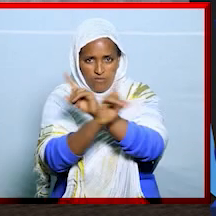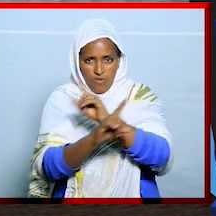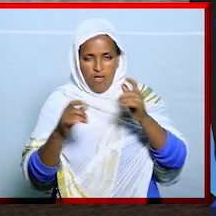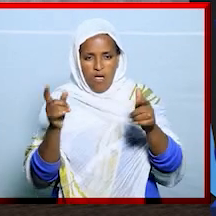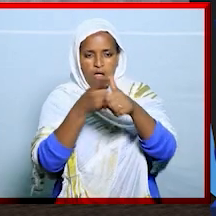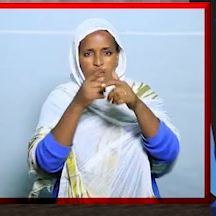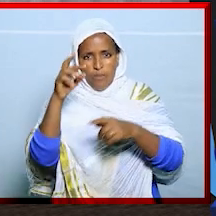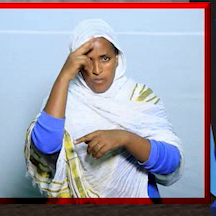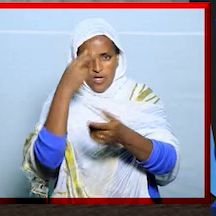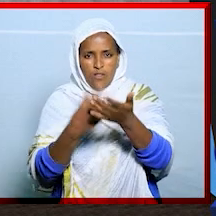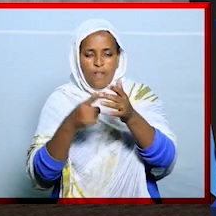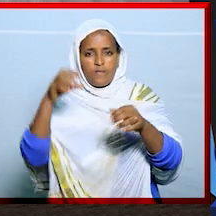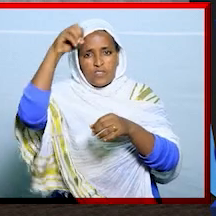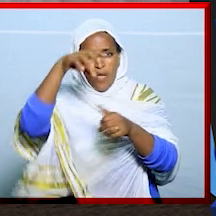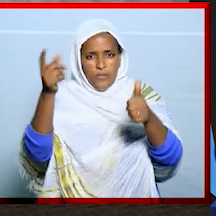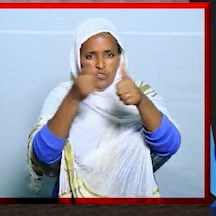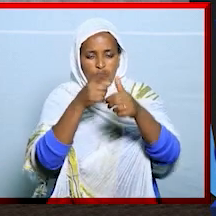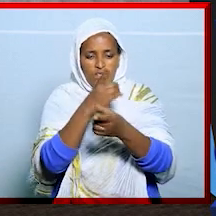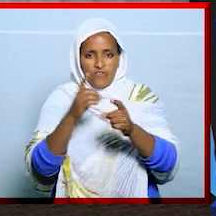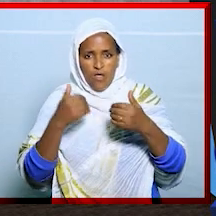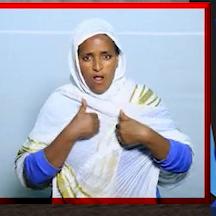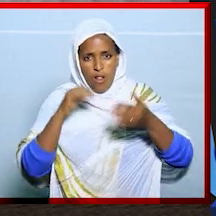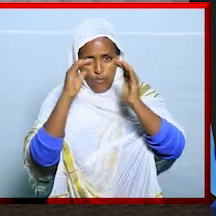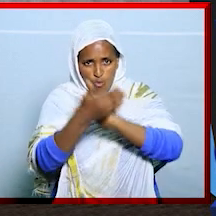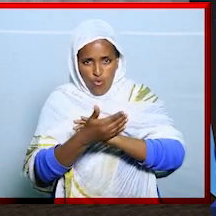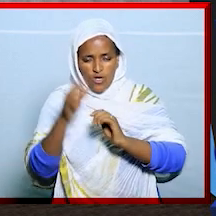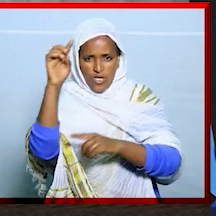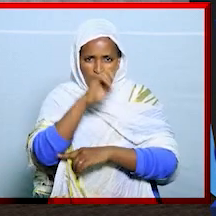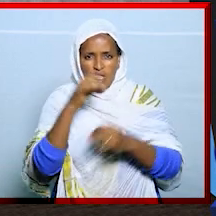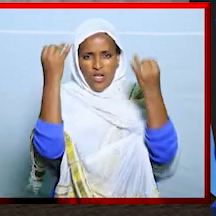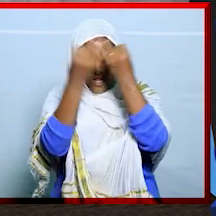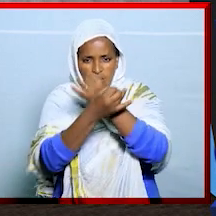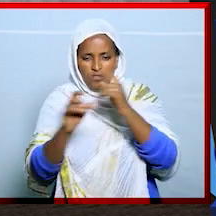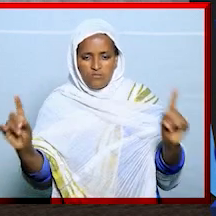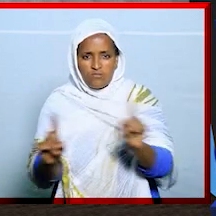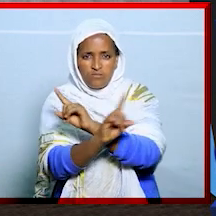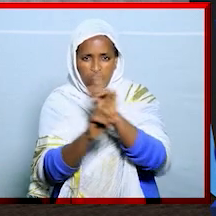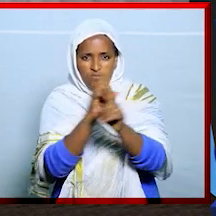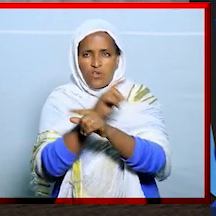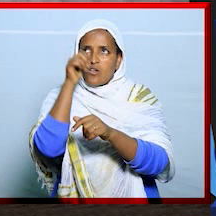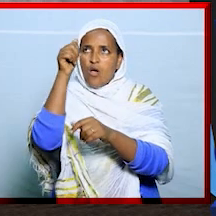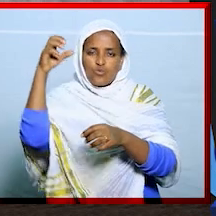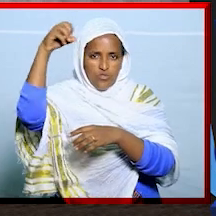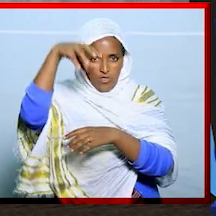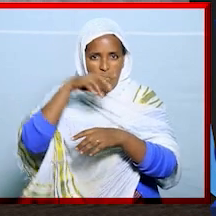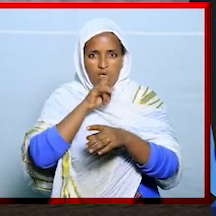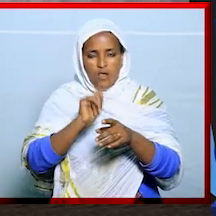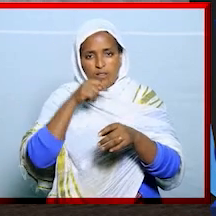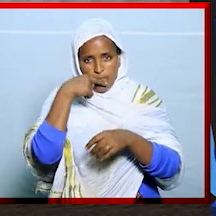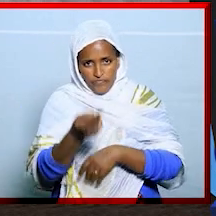በማፈራረቅ ያሳየበትም አንዱ ምክንያት ይሄ ነው። ምክንያቱም ፀሐይ መጀመሪያውኑ ተፈጥራ ቢሆን ኖሮ ቀንና ሌሊትንም የምታፈራርቀው ራሷ ፀሐይ